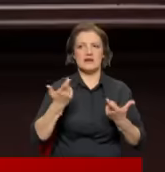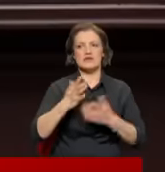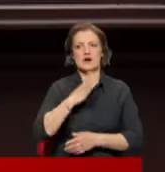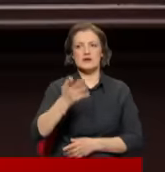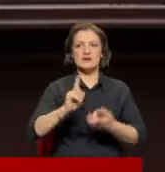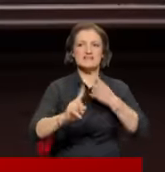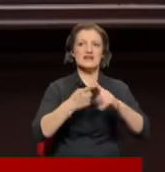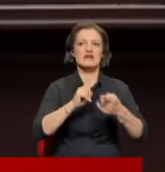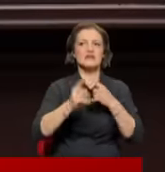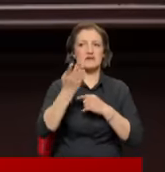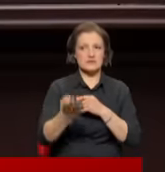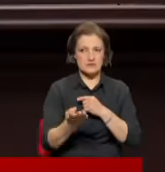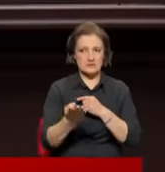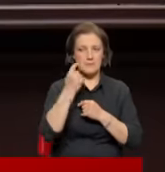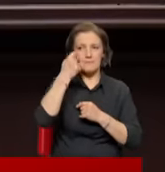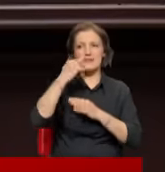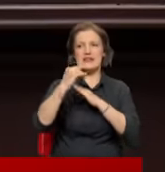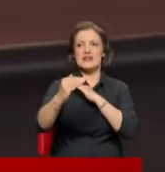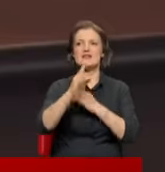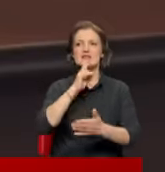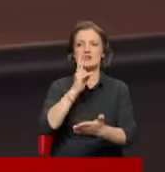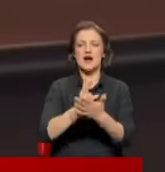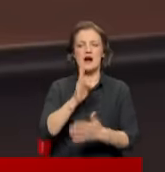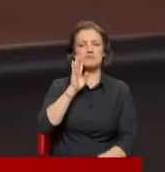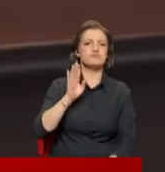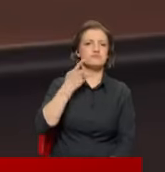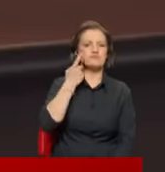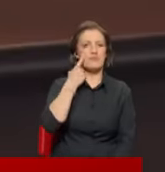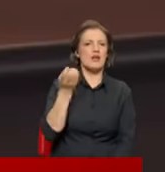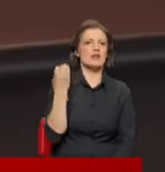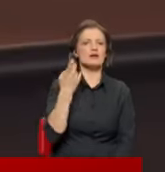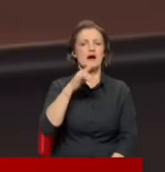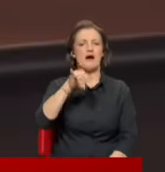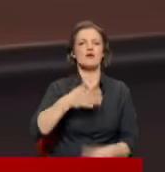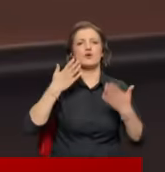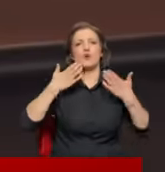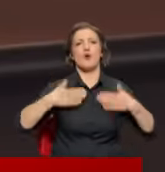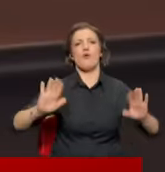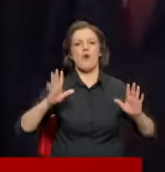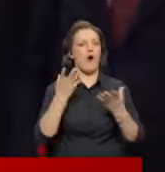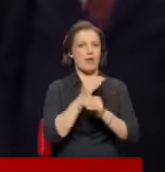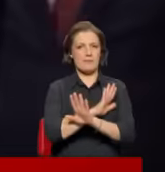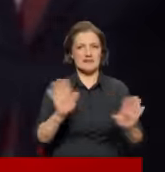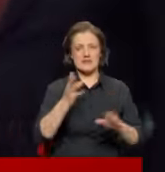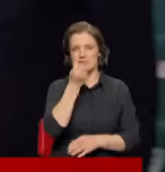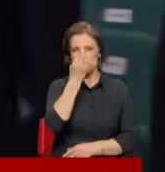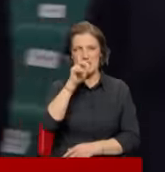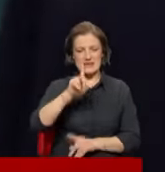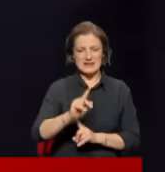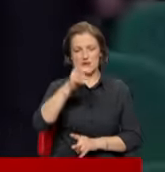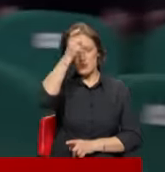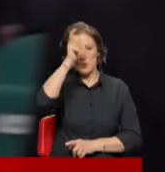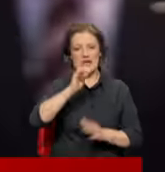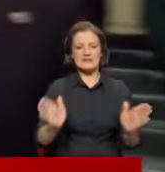vardır. Siyasetçinin milletin iradesini görmezden gelme hakkı yoktur ve olamaz. Bahçeli'nin Türkiye